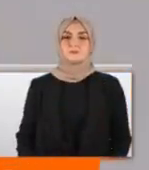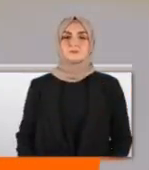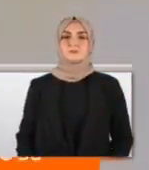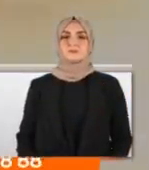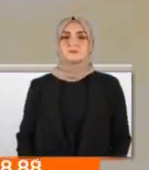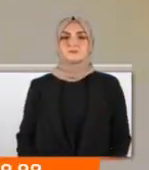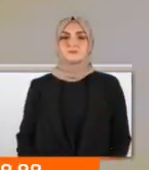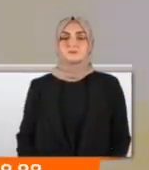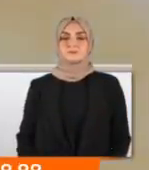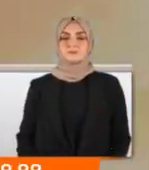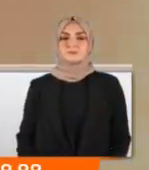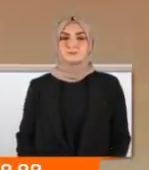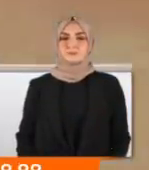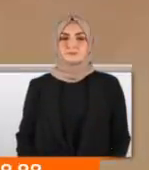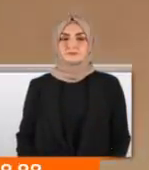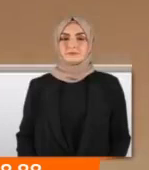Patlatacağım.